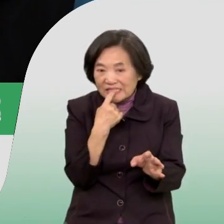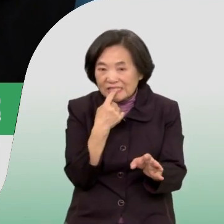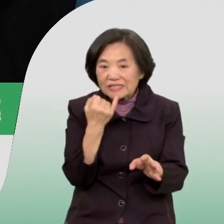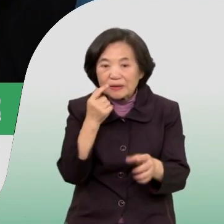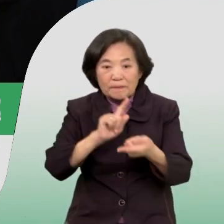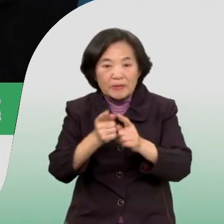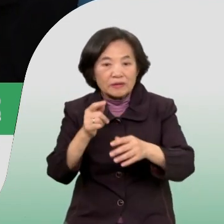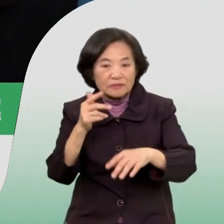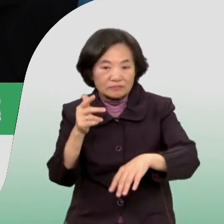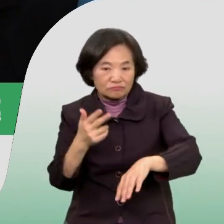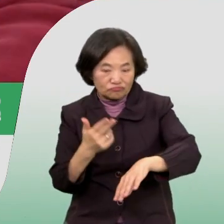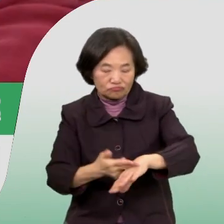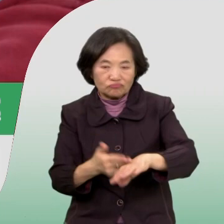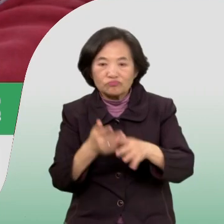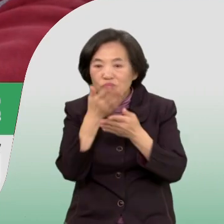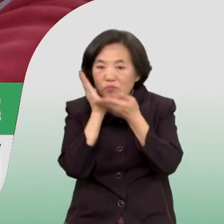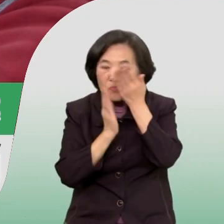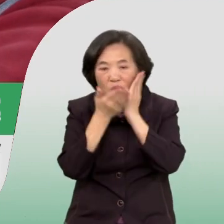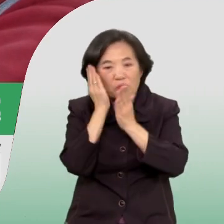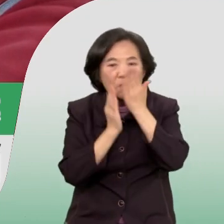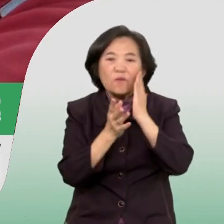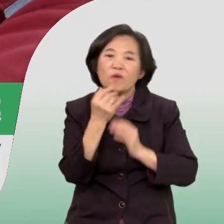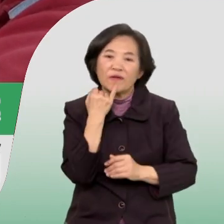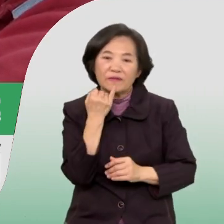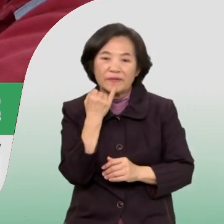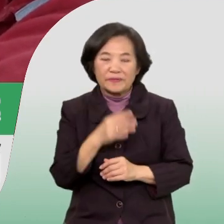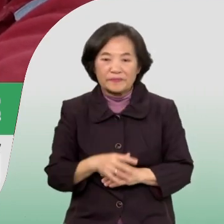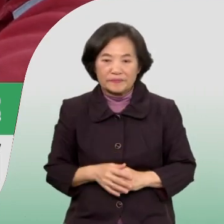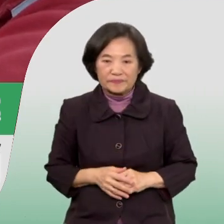作为生技的保养品。